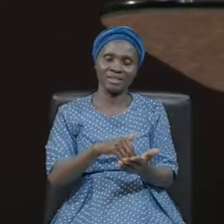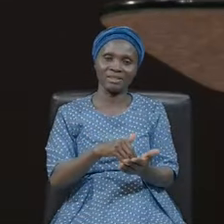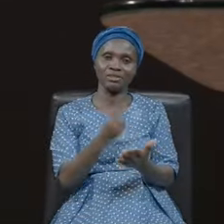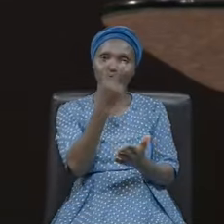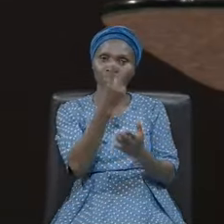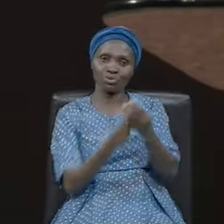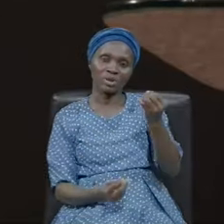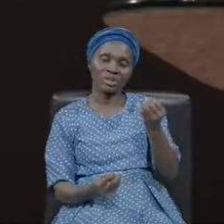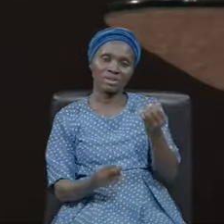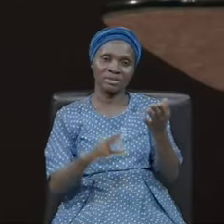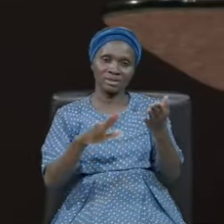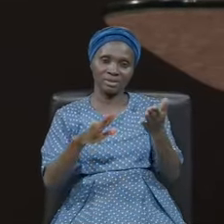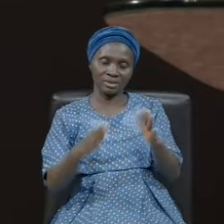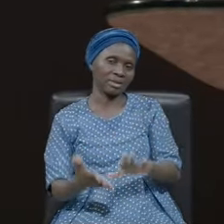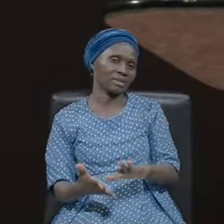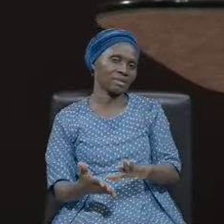Deux fois morts,